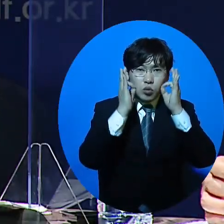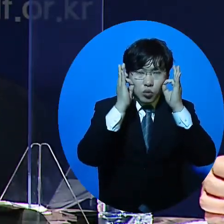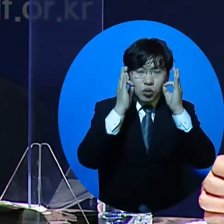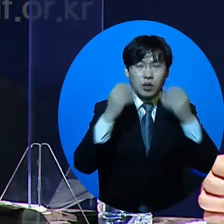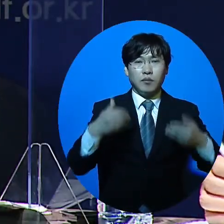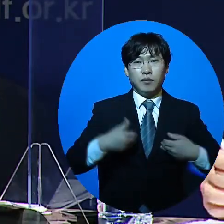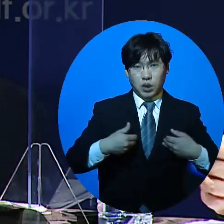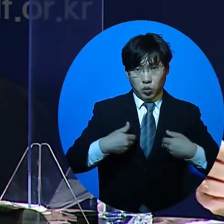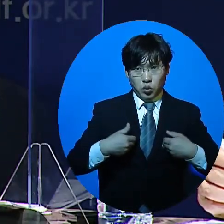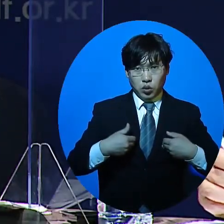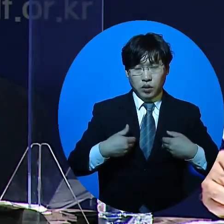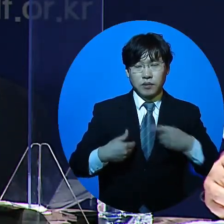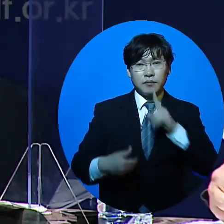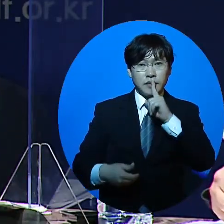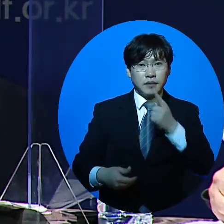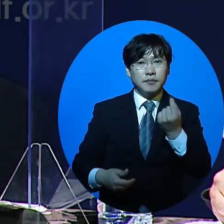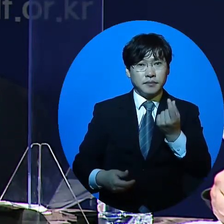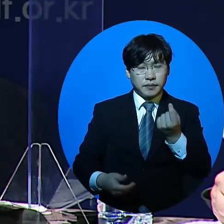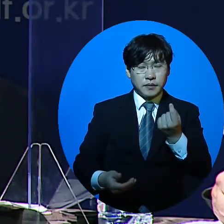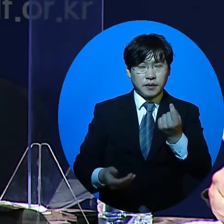부분이라고 물론 생각합니다.